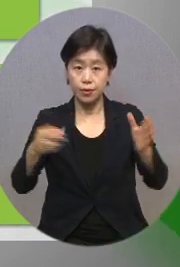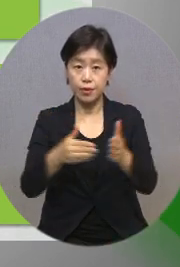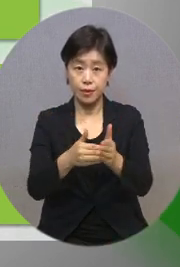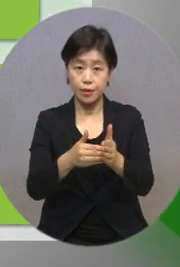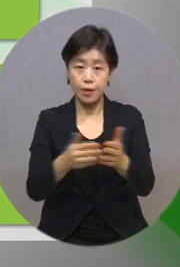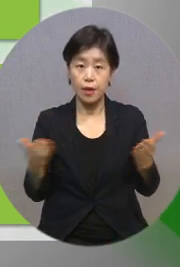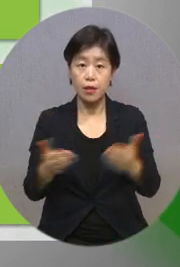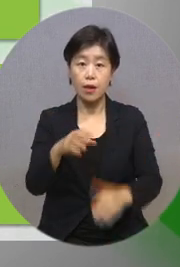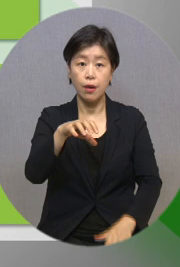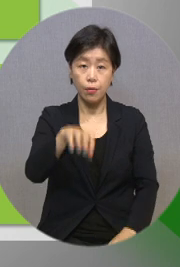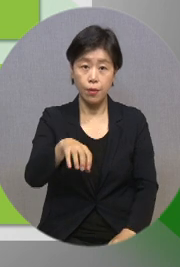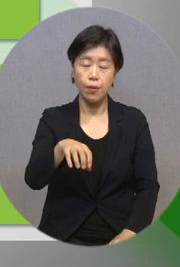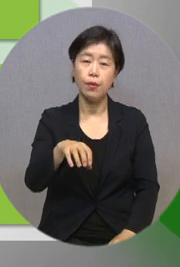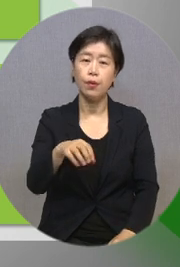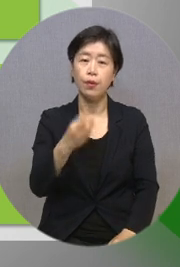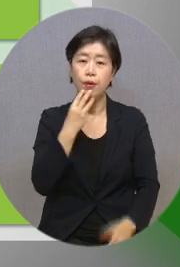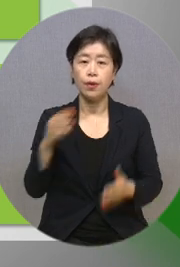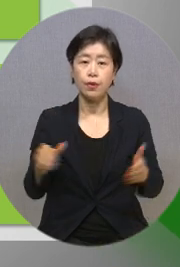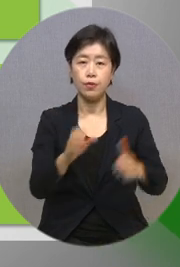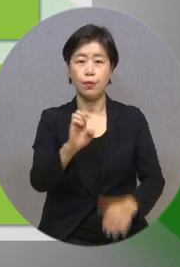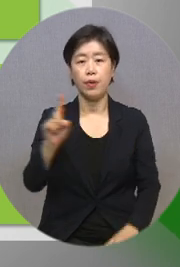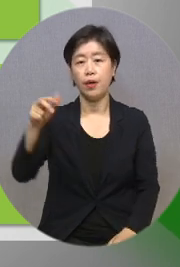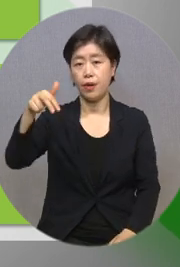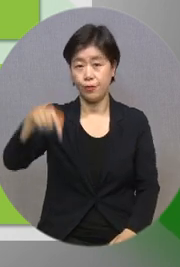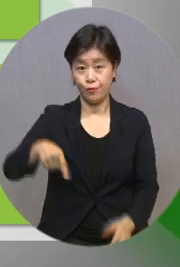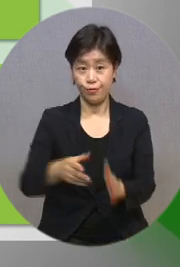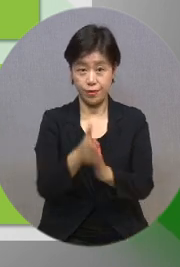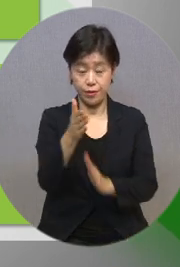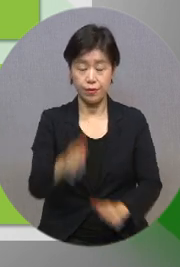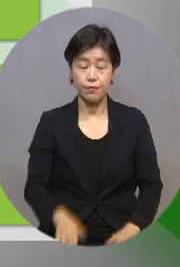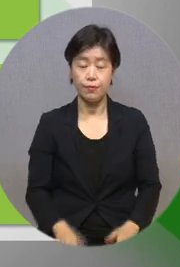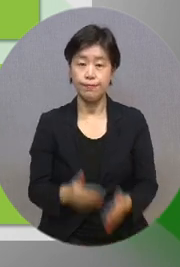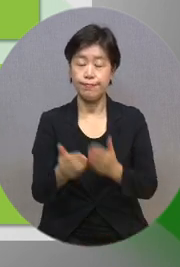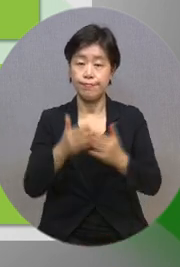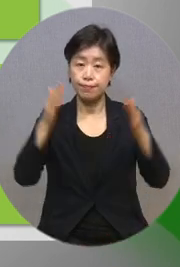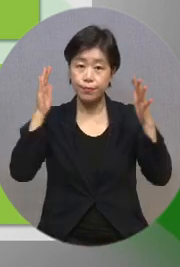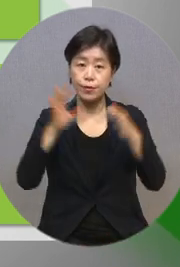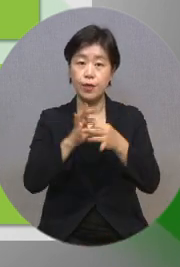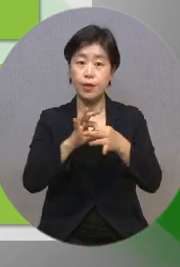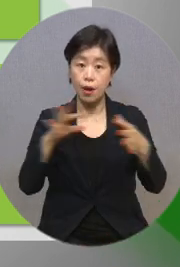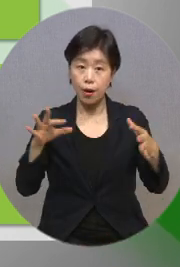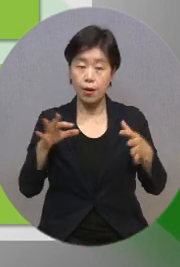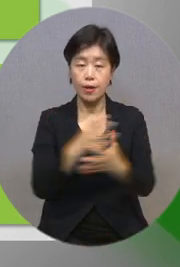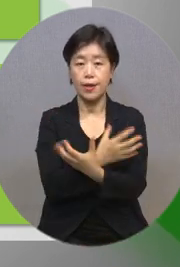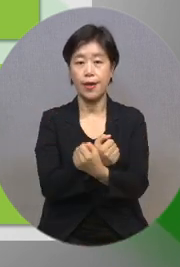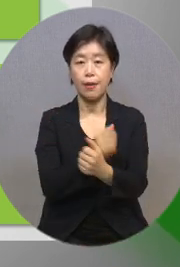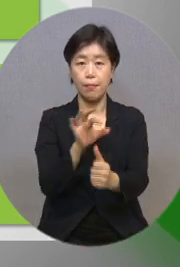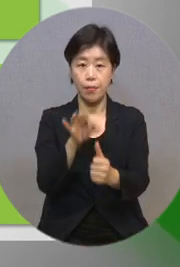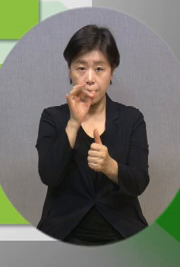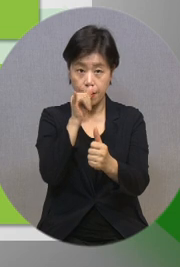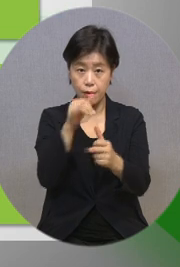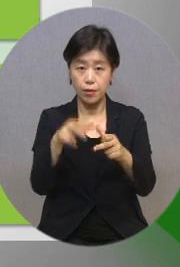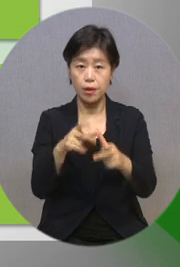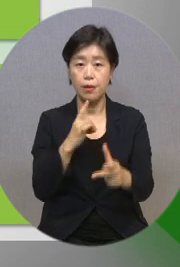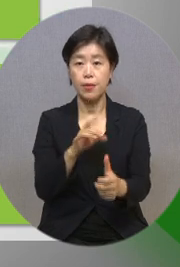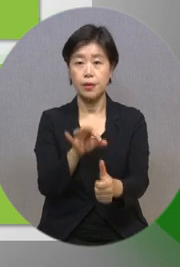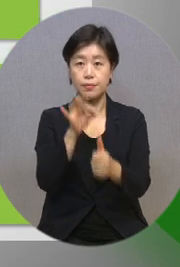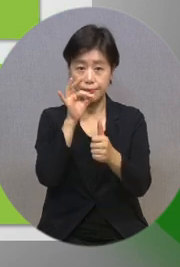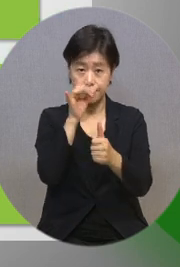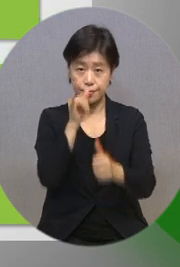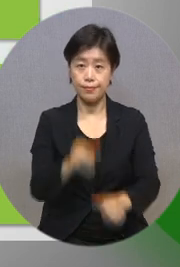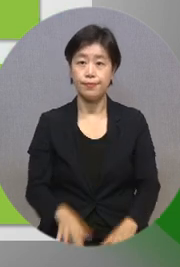경기도 파주시입니다. 경력과 학력은 무관하며 계약직을 모집합니다. 장애인만